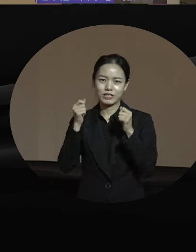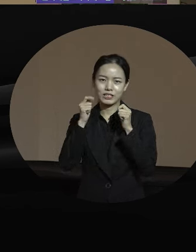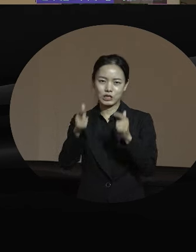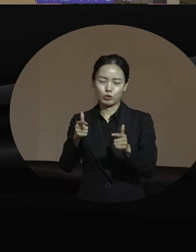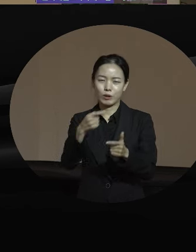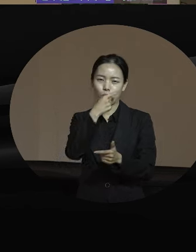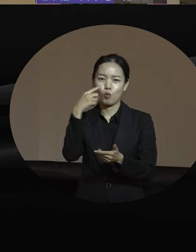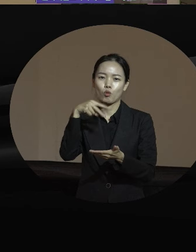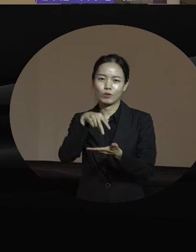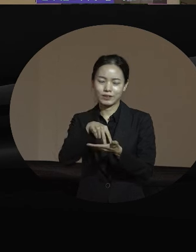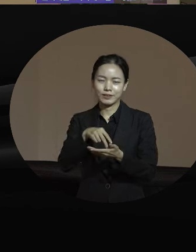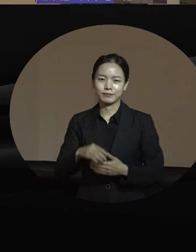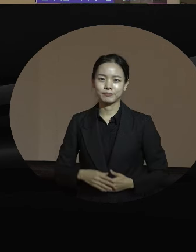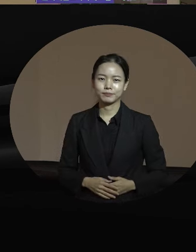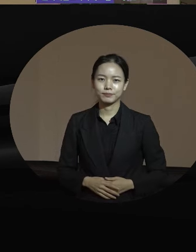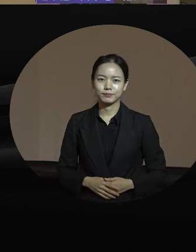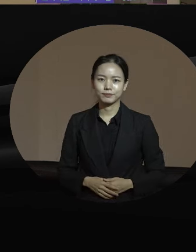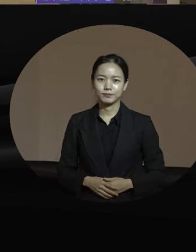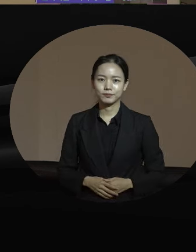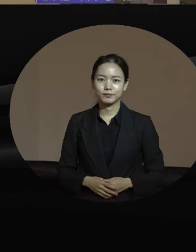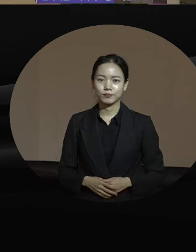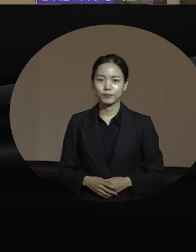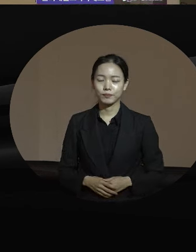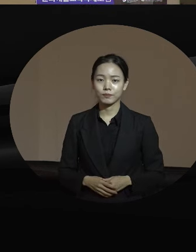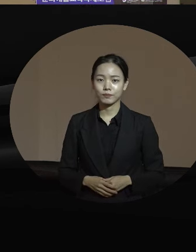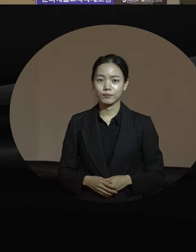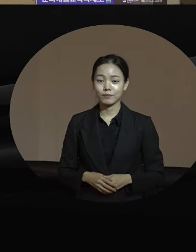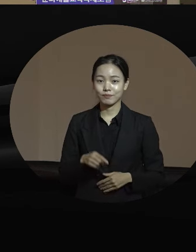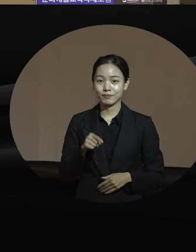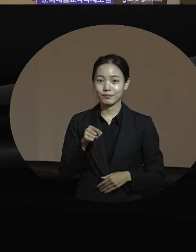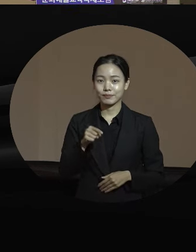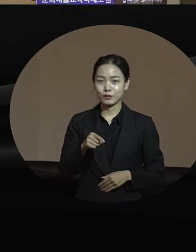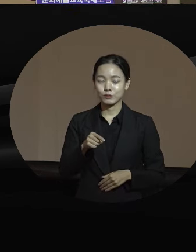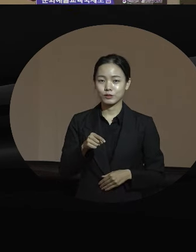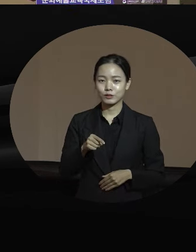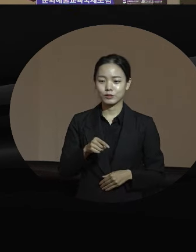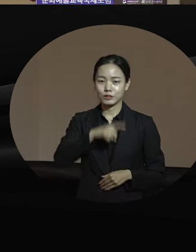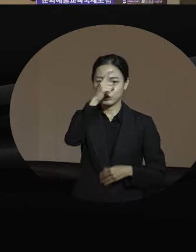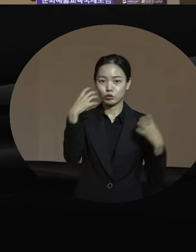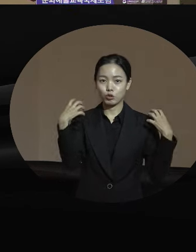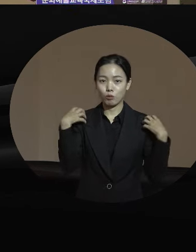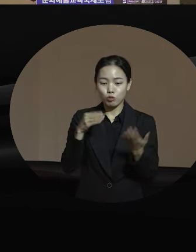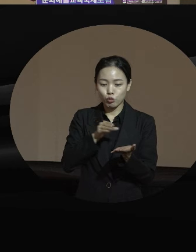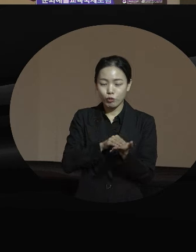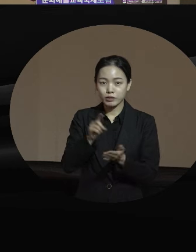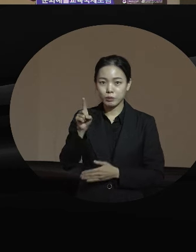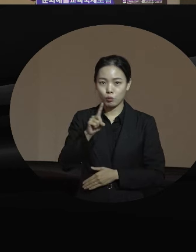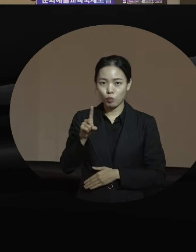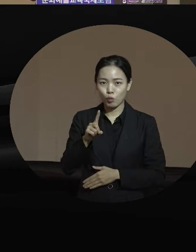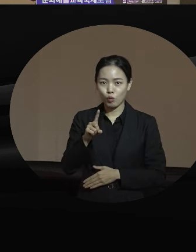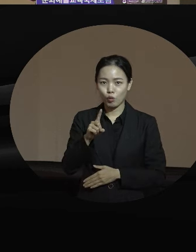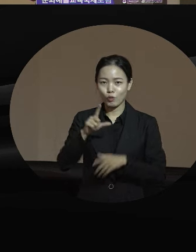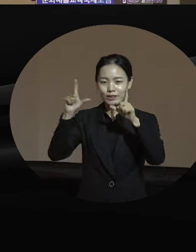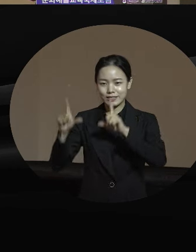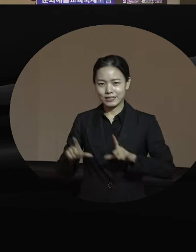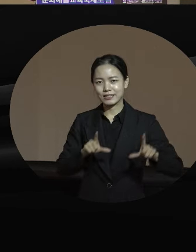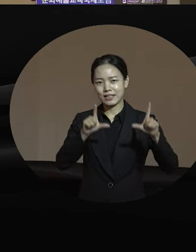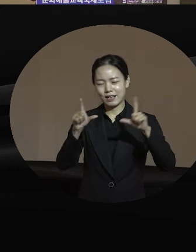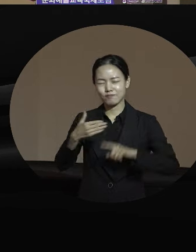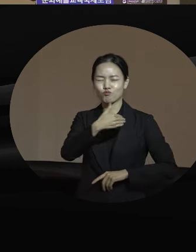그리고 이러한 세 개의 추진 전략은 정부의 국정 목표에 따라서 국정 과제인 일상에 풍요로워지는 보편적 문화복지의